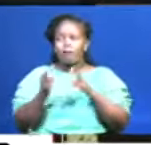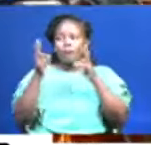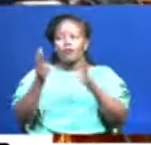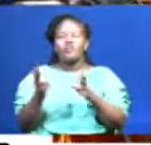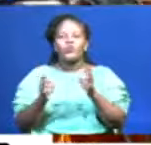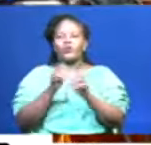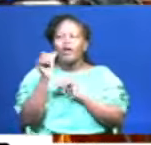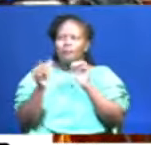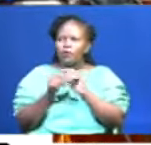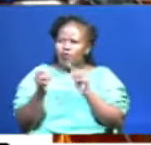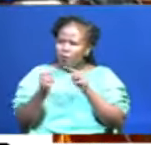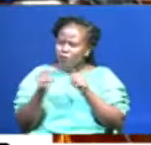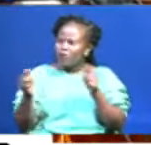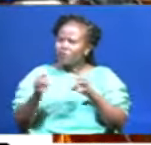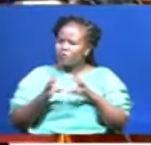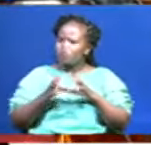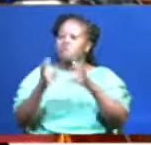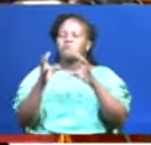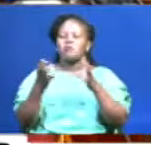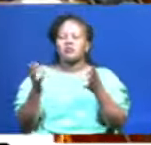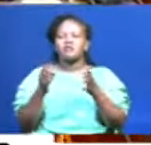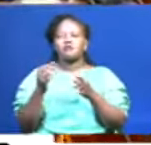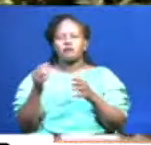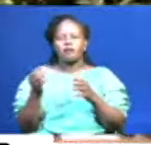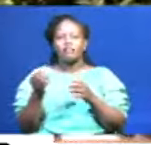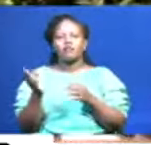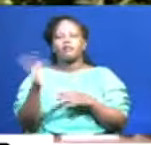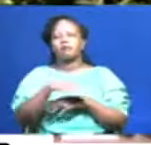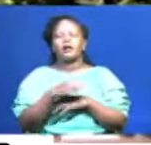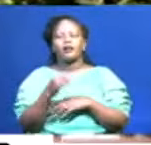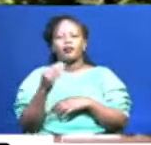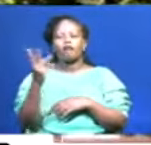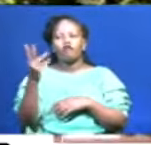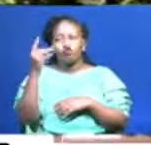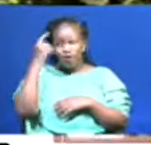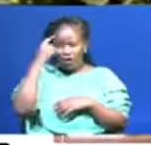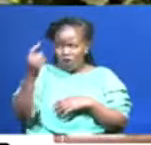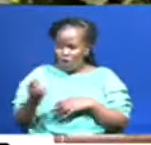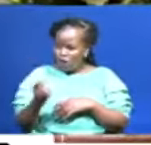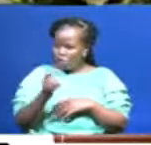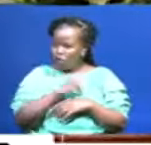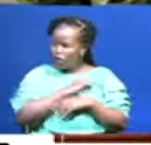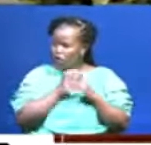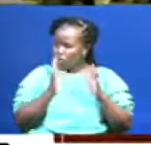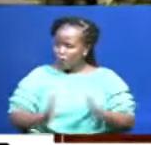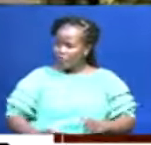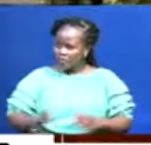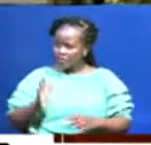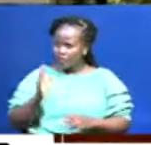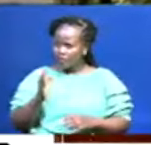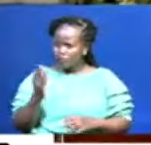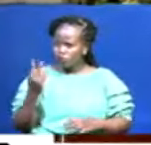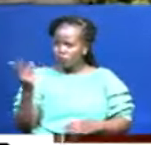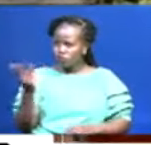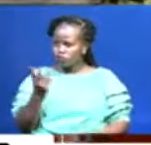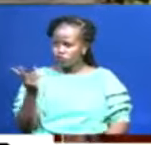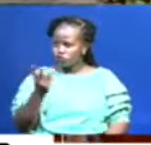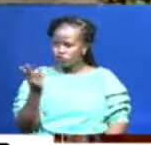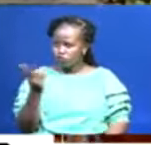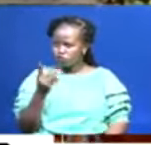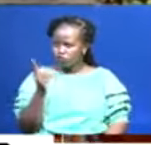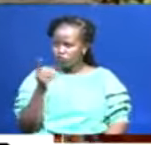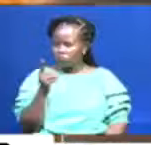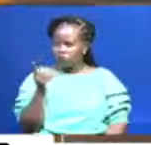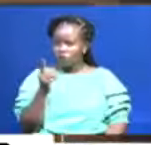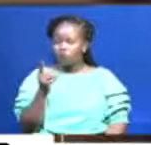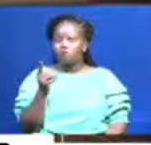upinzani kuhusu kurejeshwa kwa makamishna wane wa IEBC ambao ni Juliana Cherera, Justice Nyang'aya, Francis Wanderi na